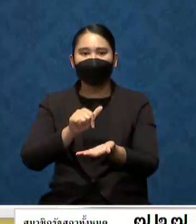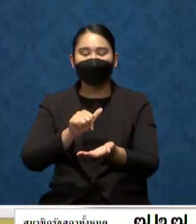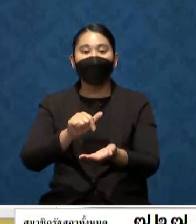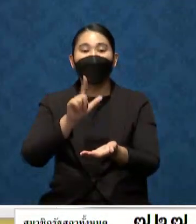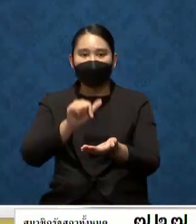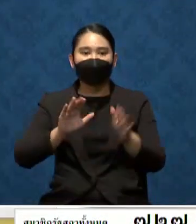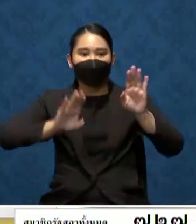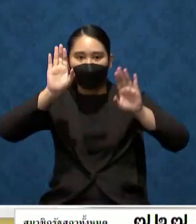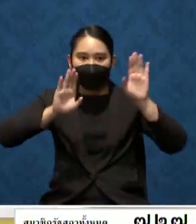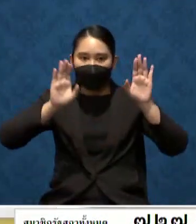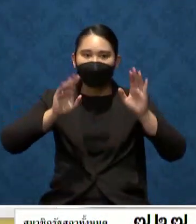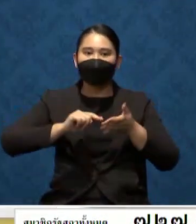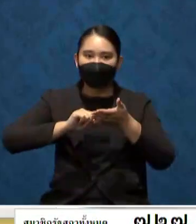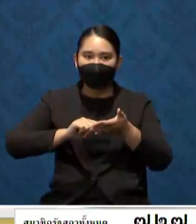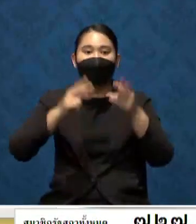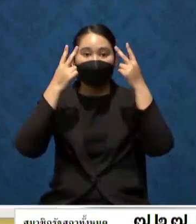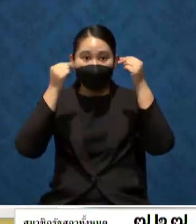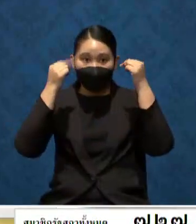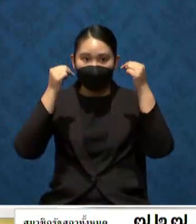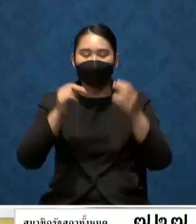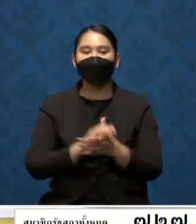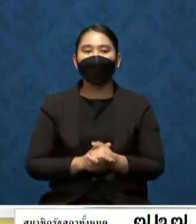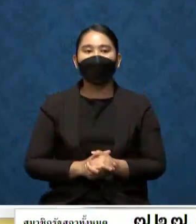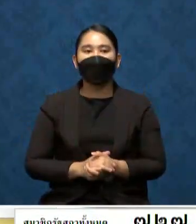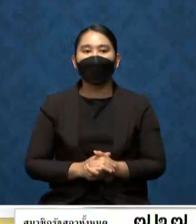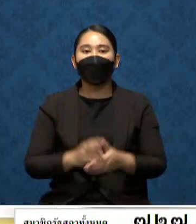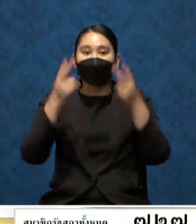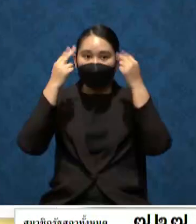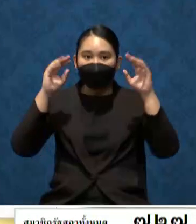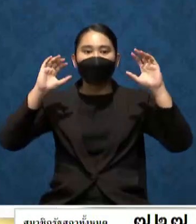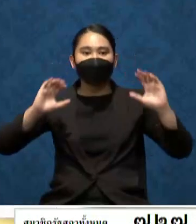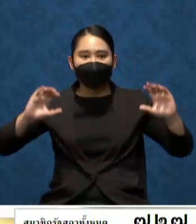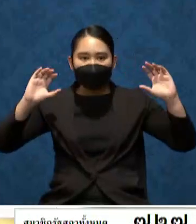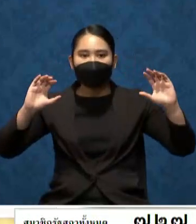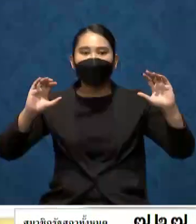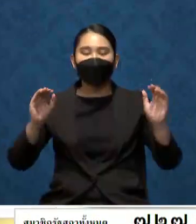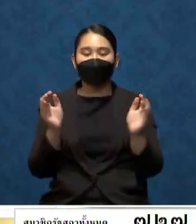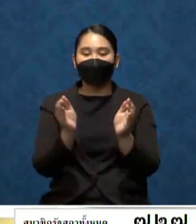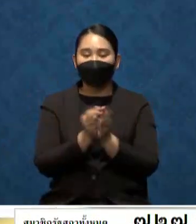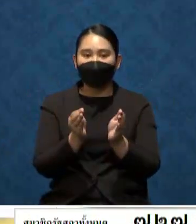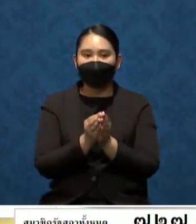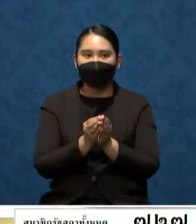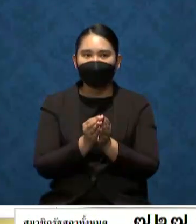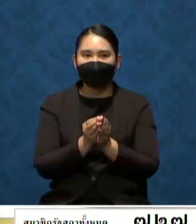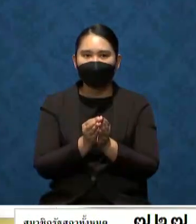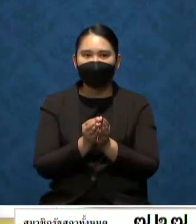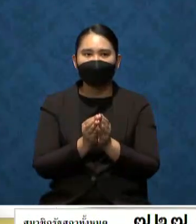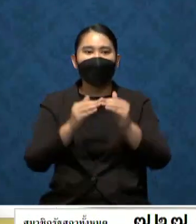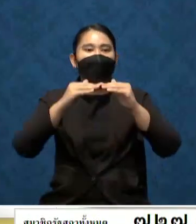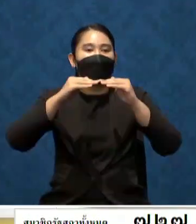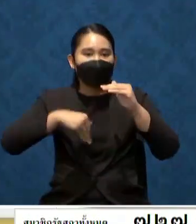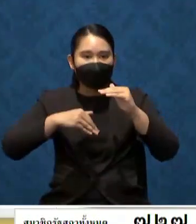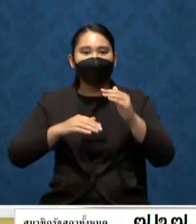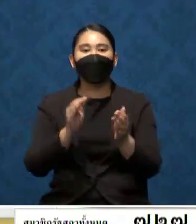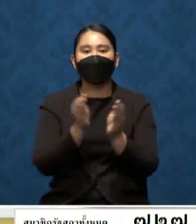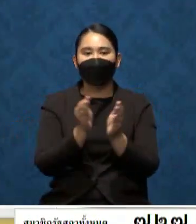แทนก็คงถ้ารัฐบาลถ้านายกรัฐมนตรีหรือรัฐบาลไม่ได้เสียงสนับสนุนเกินกึ่งหนึ่งของส